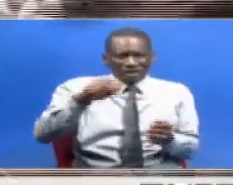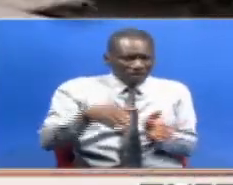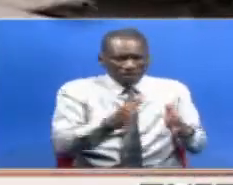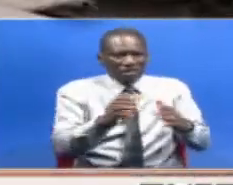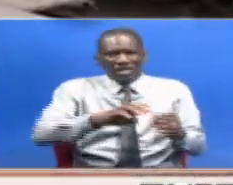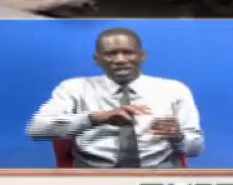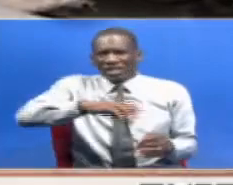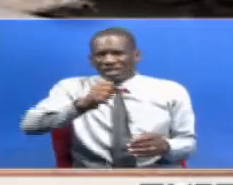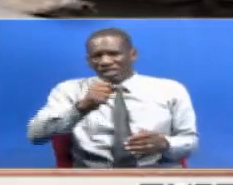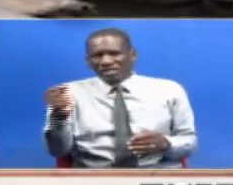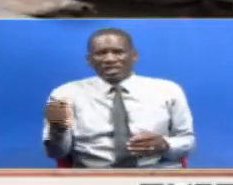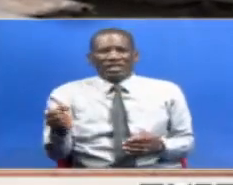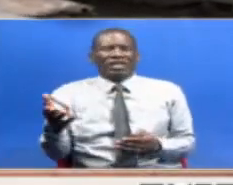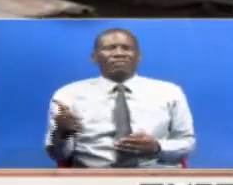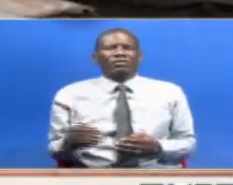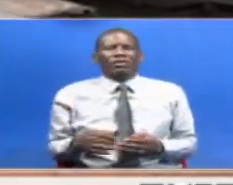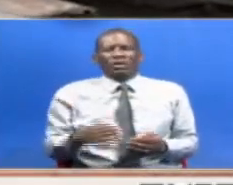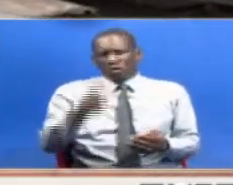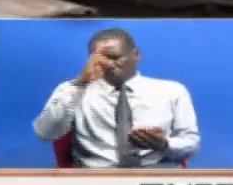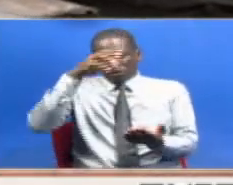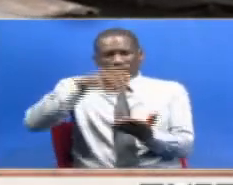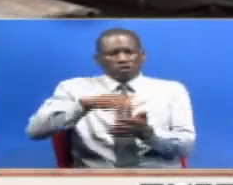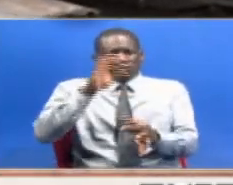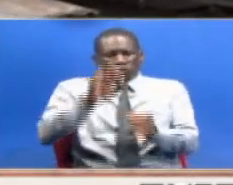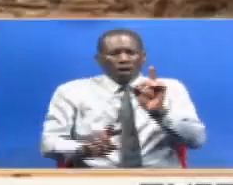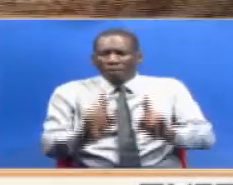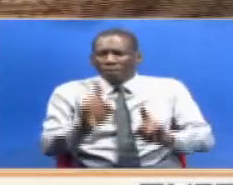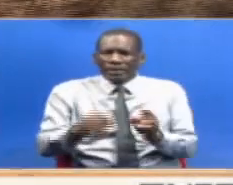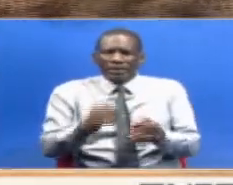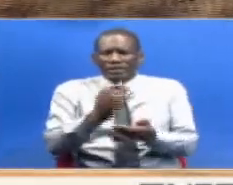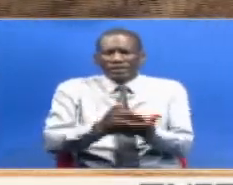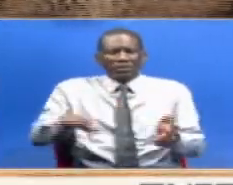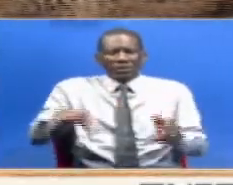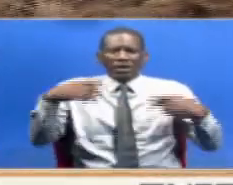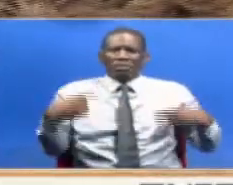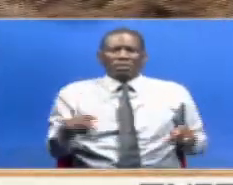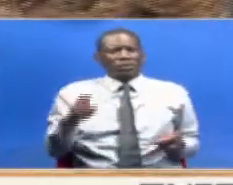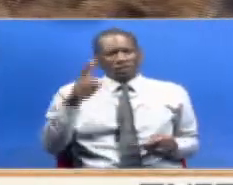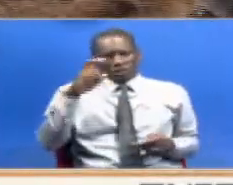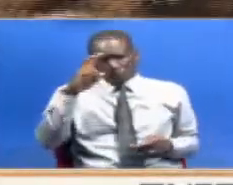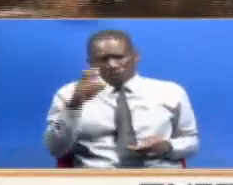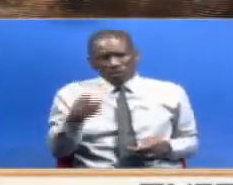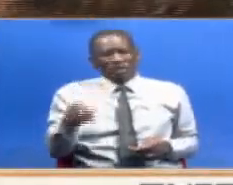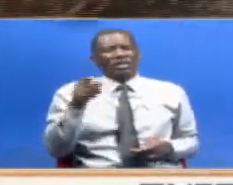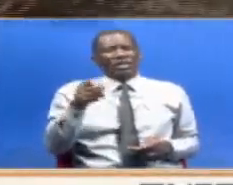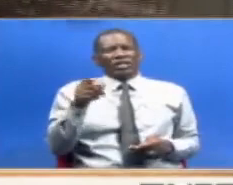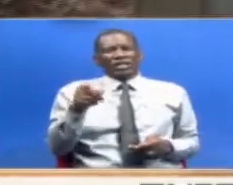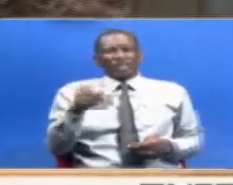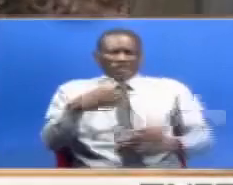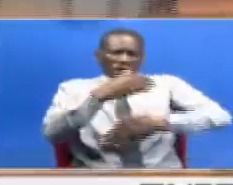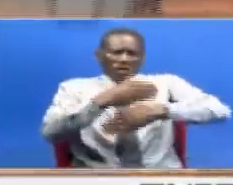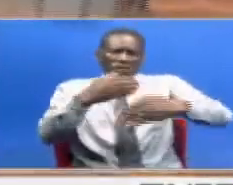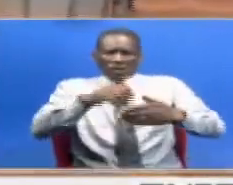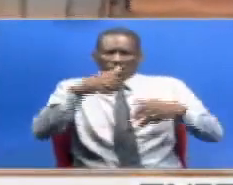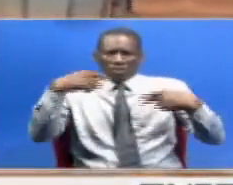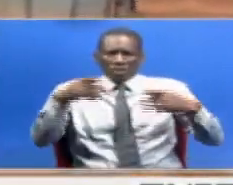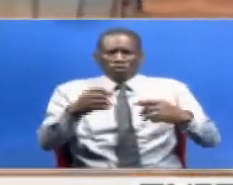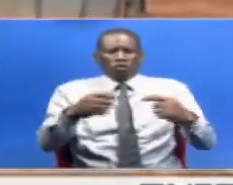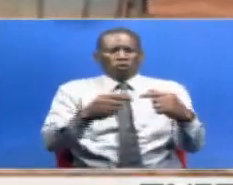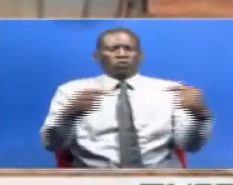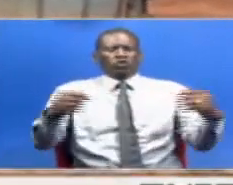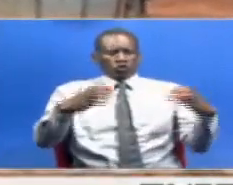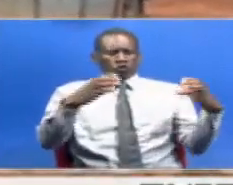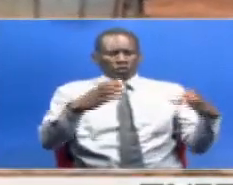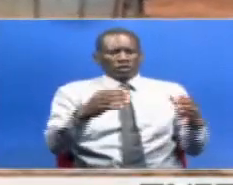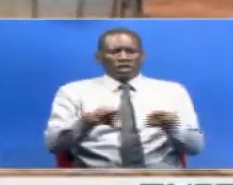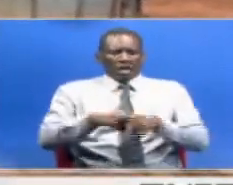moja iko. Kituo cha polisi kimeteketezwa kwa kile baadhi ya wakazi wanahisi kimejengewa wenzao kutoka jamii kinzana, huko